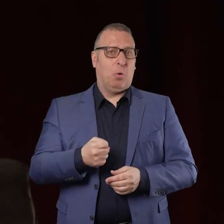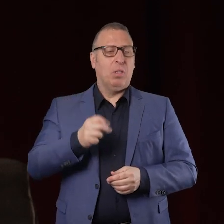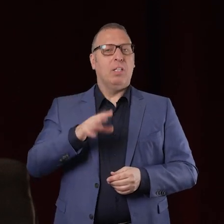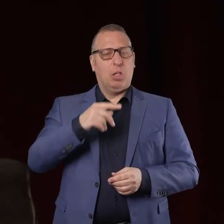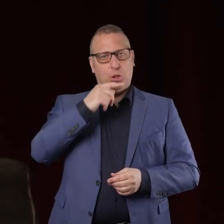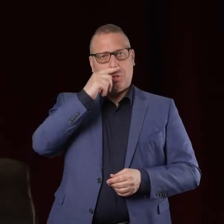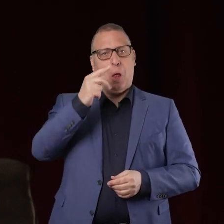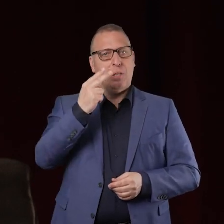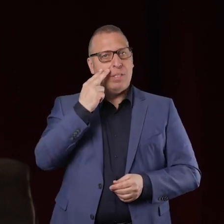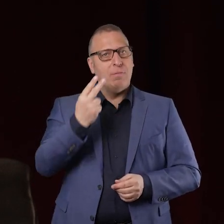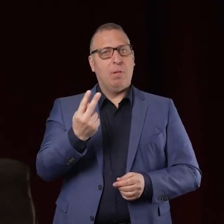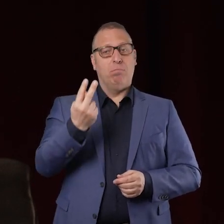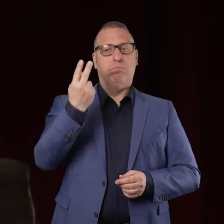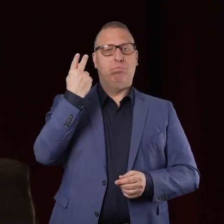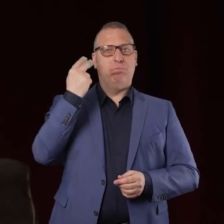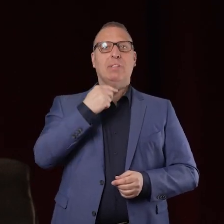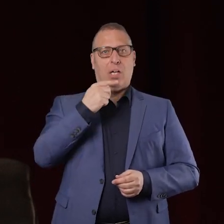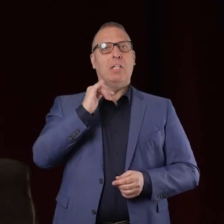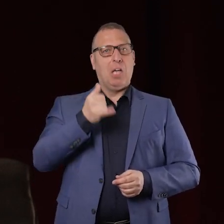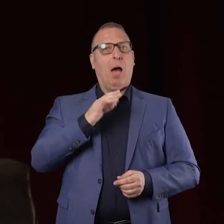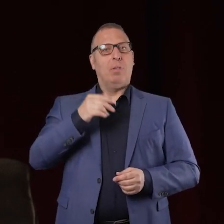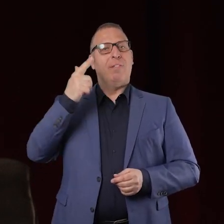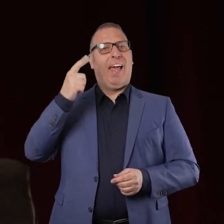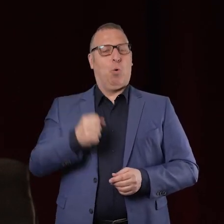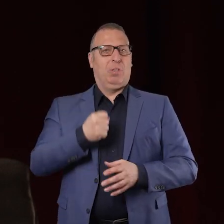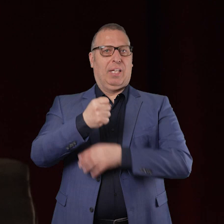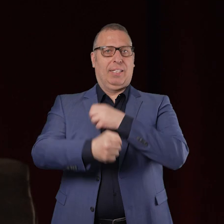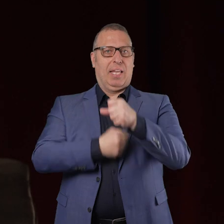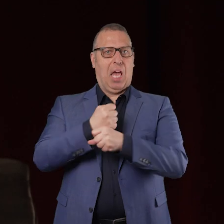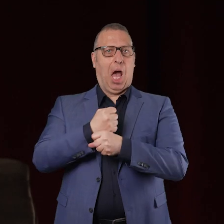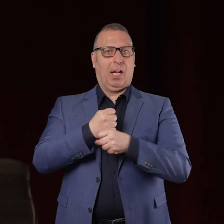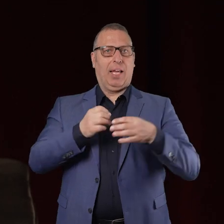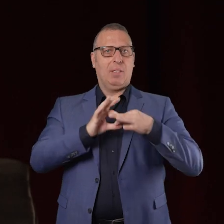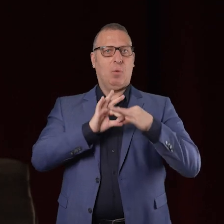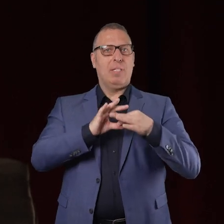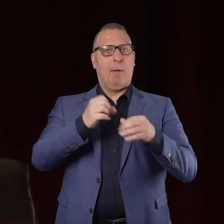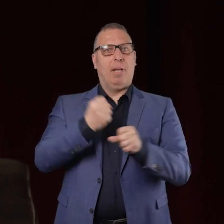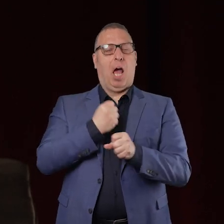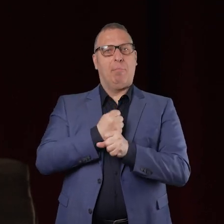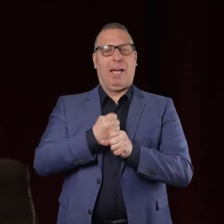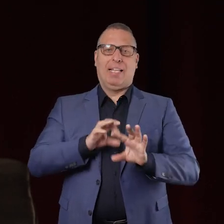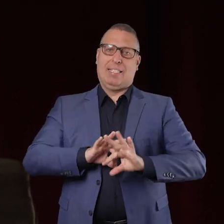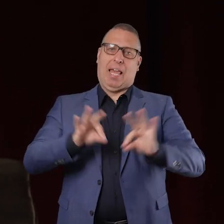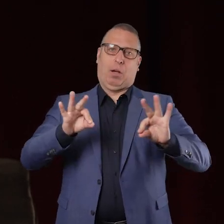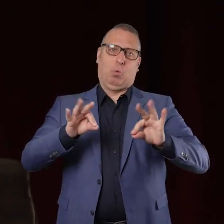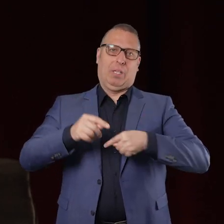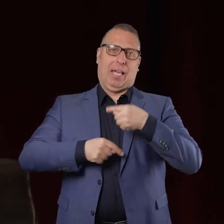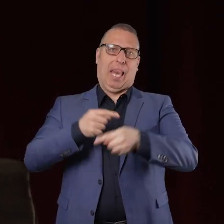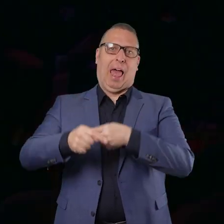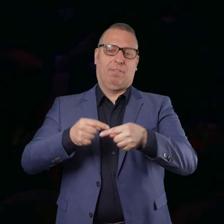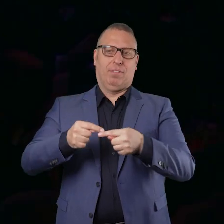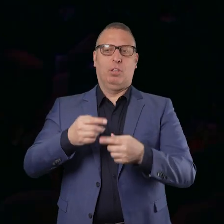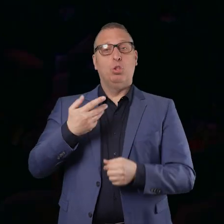feiern, noch mit Stolz zurückschauen kann und kann sagen, mal, auch die 200 Jahre Zusammenarbeit sind sehr gut